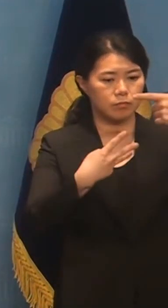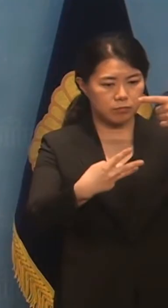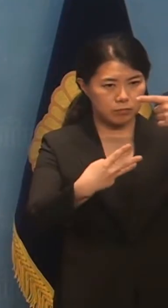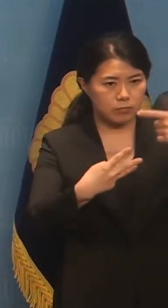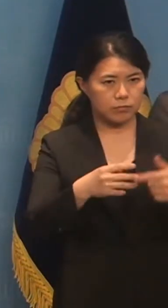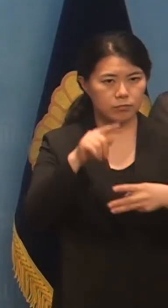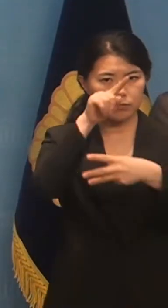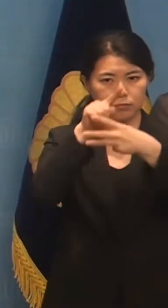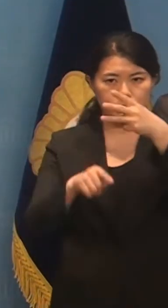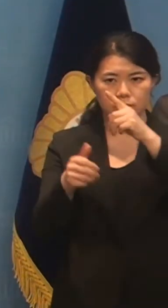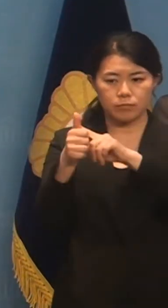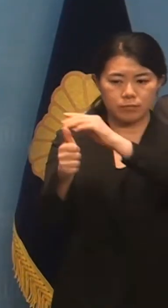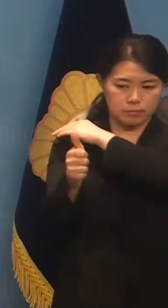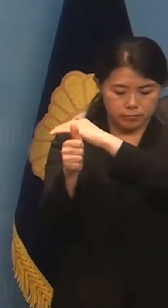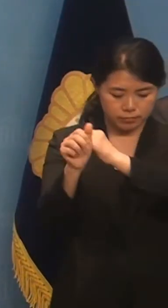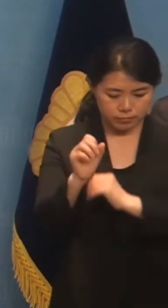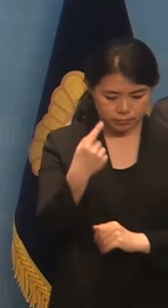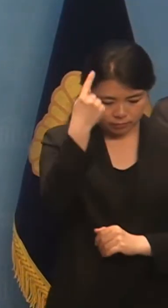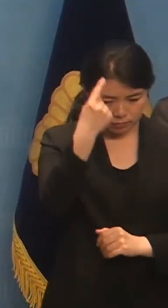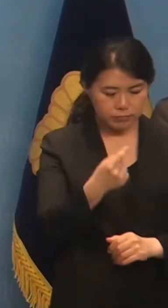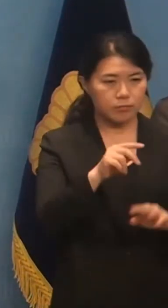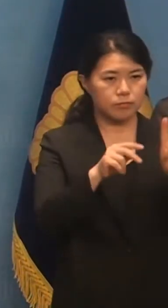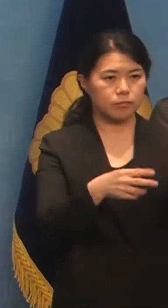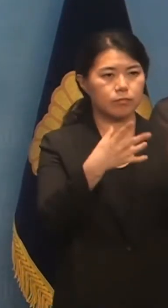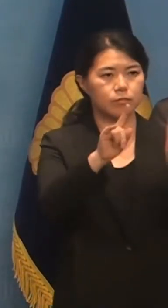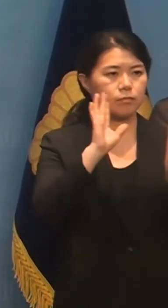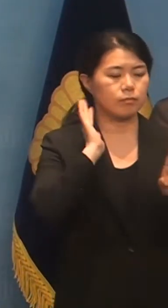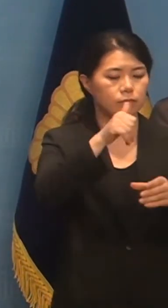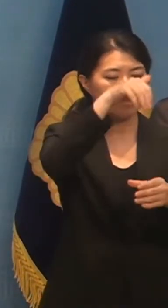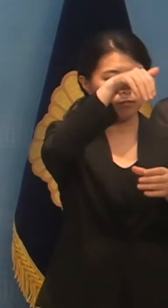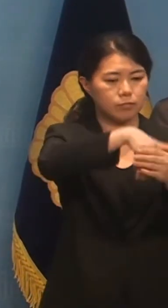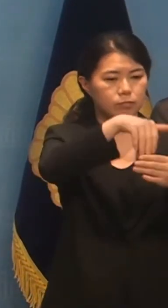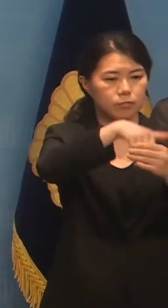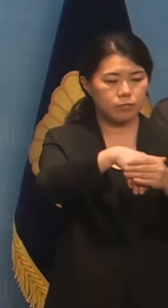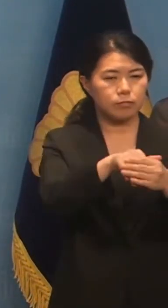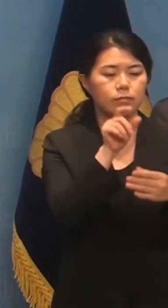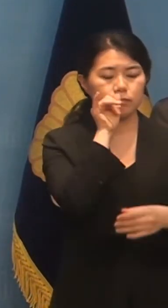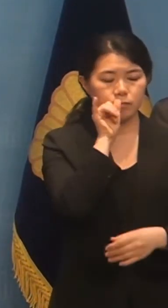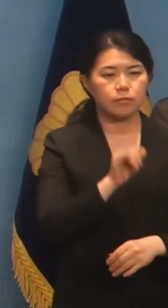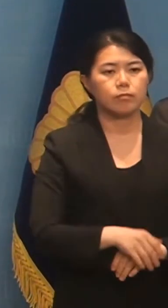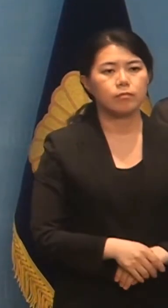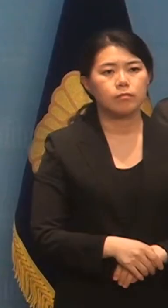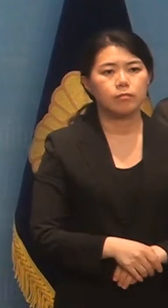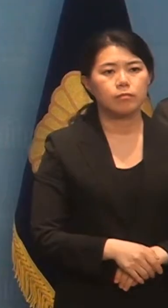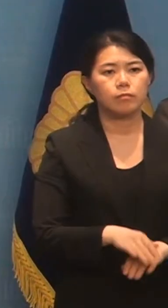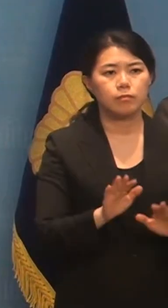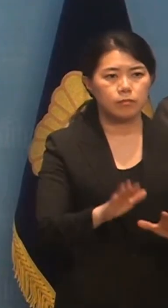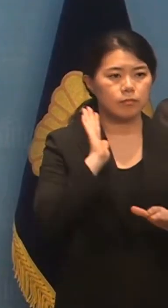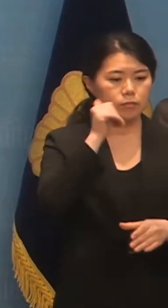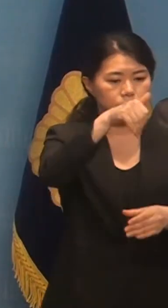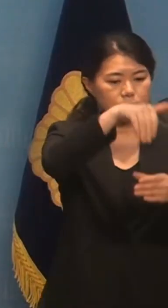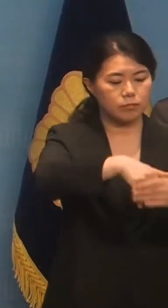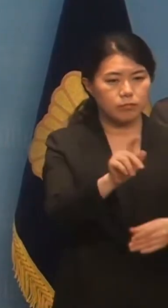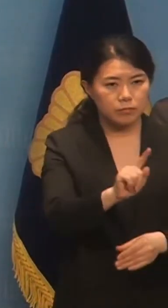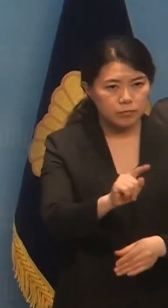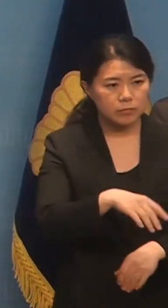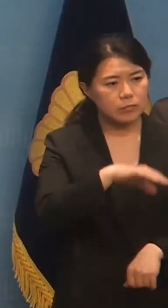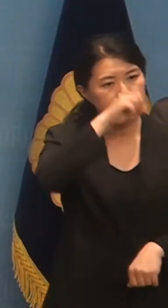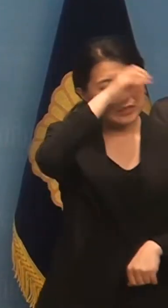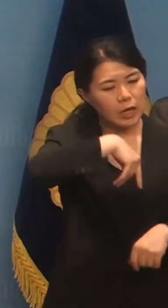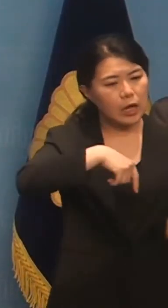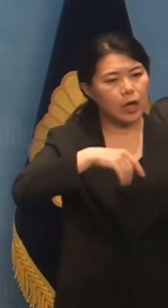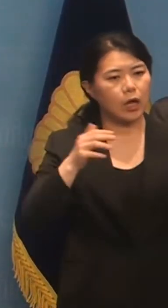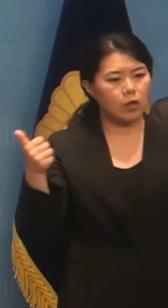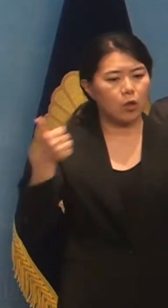3일 윤석열 탄핵으로 인한 제21대 대통령 선거가 실시된다. 이번 대선은 단순한